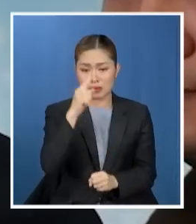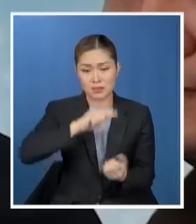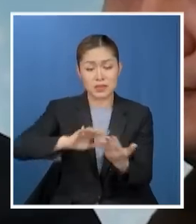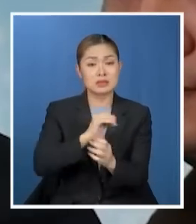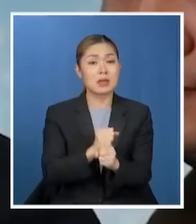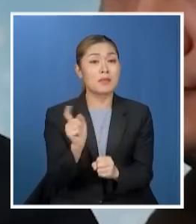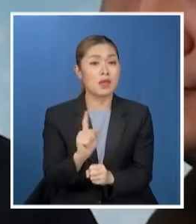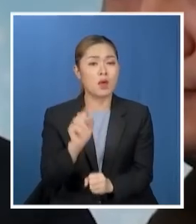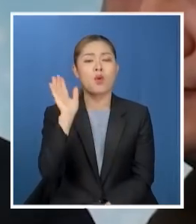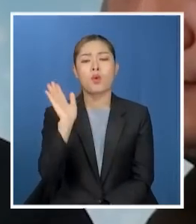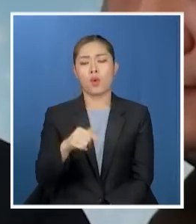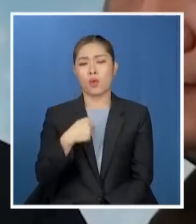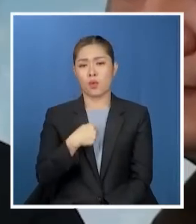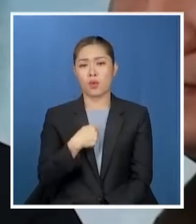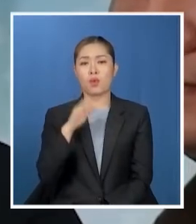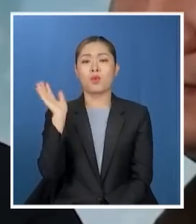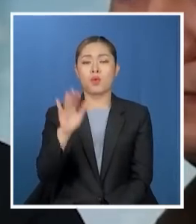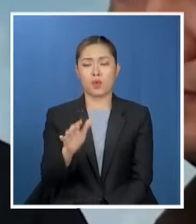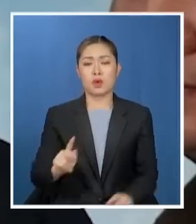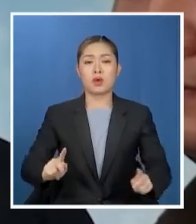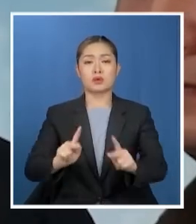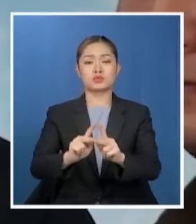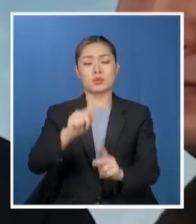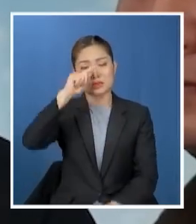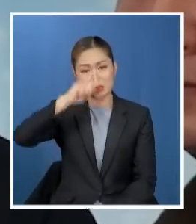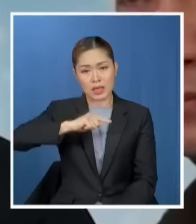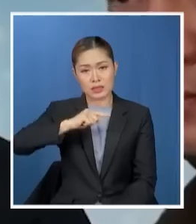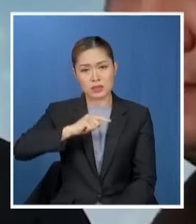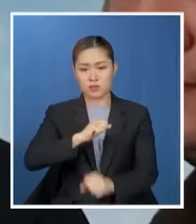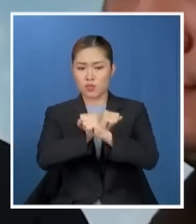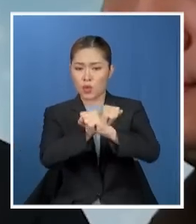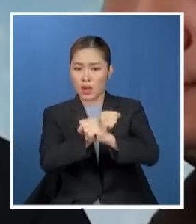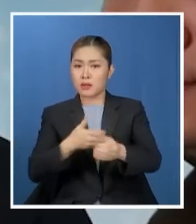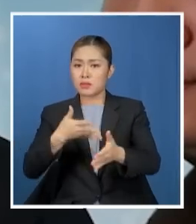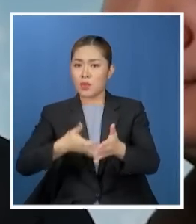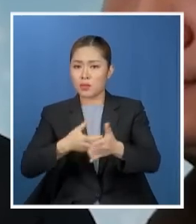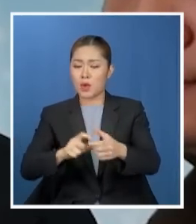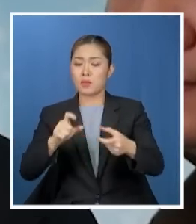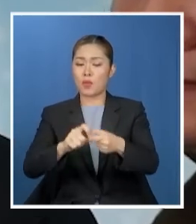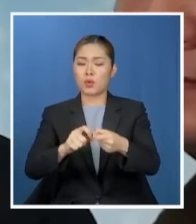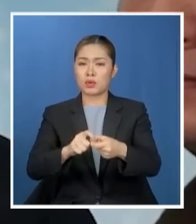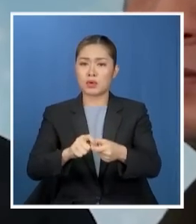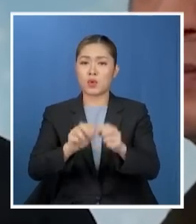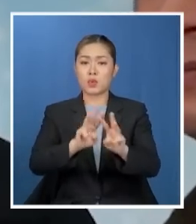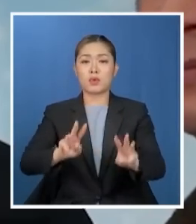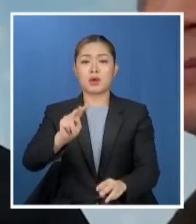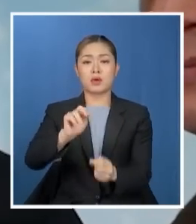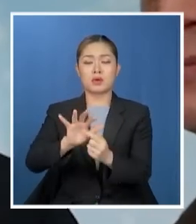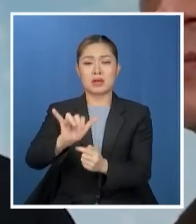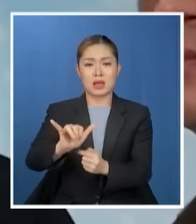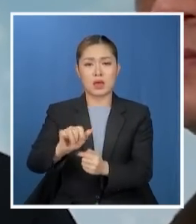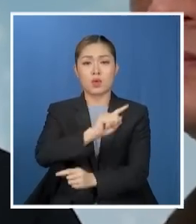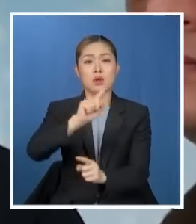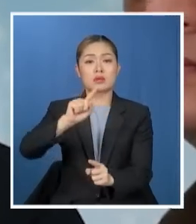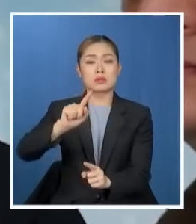ออะไรอ๋อให้ทางกระทรวงของไทยเนี่ยปิดกั้นหรือว่าบล็อกเว็บไซต์นายเนียในวันพุธ